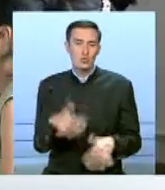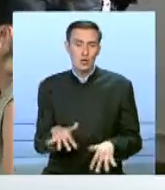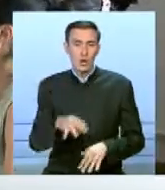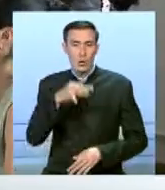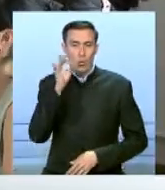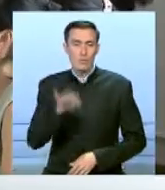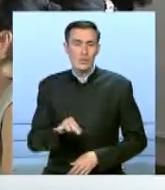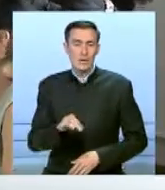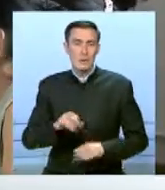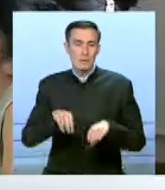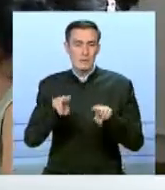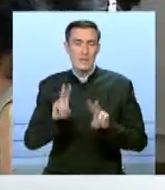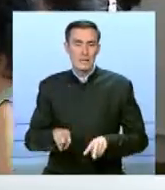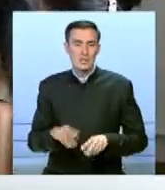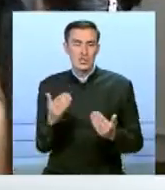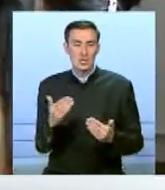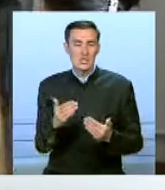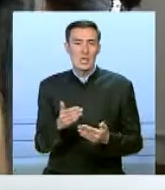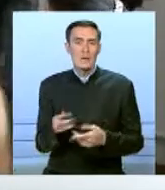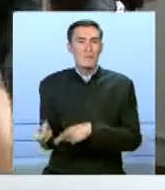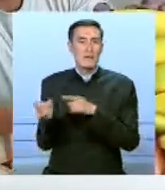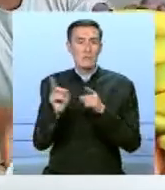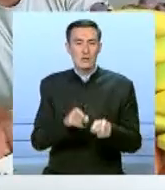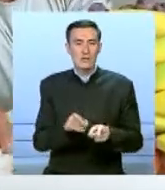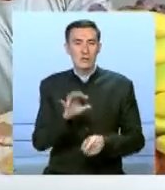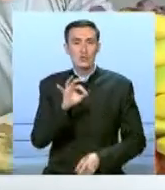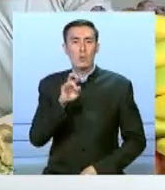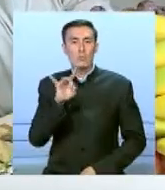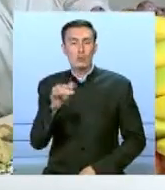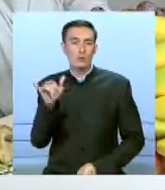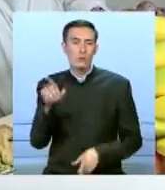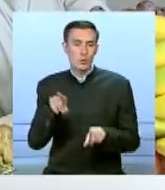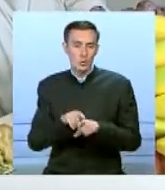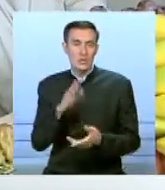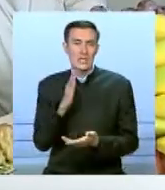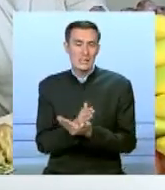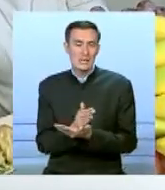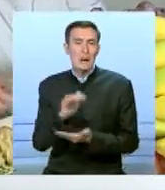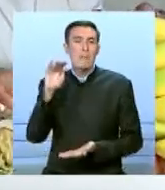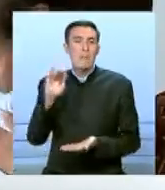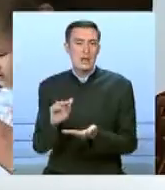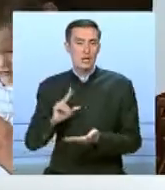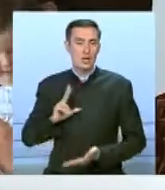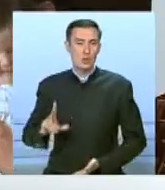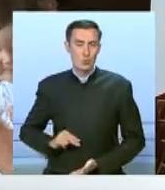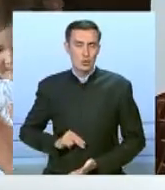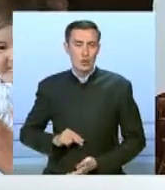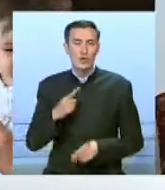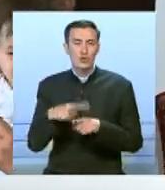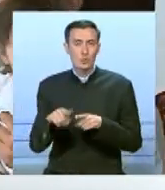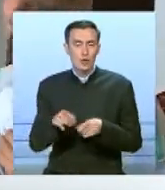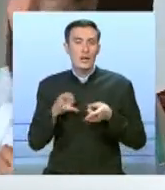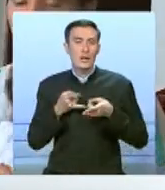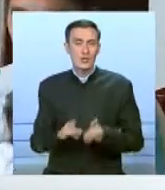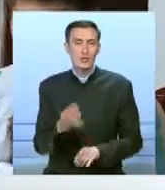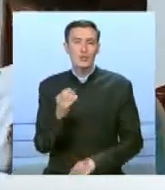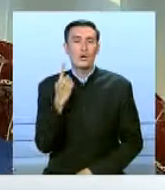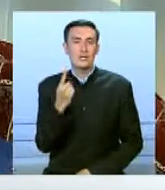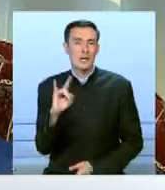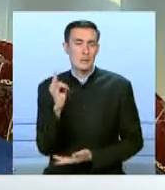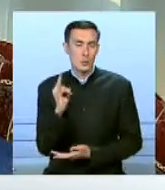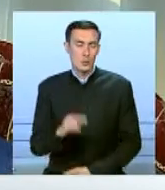себя как профессионал. Сейчас Махсат переводится в СОБР. У него тоже растет маленькая дочь. Скоро на свет появится еще один